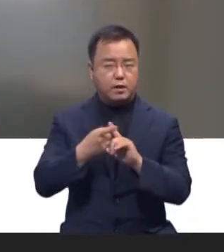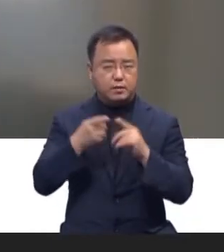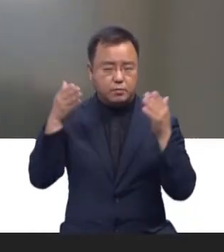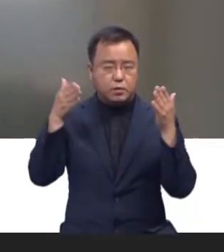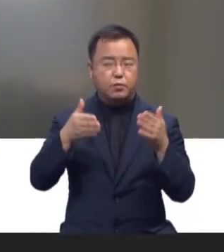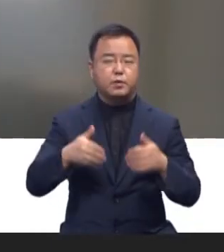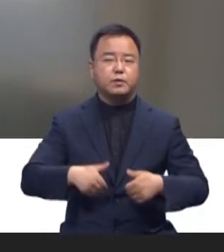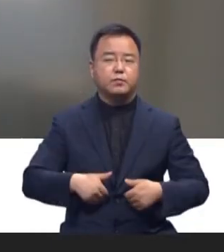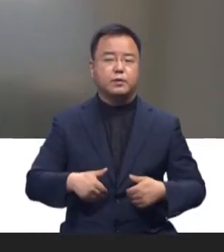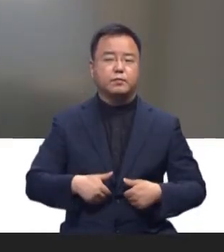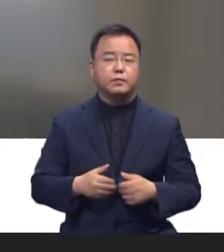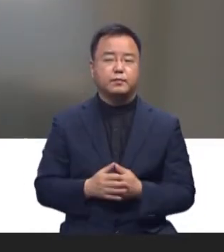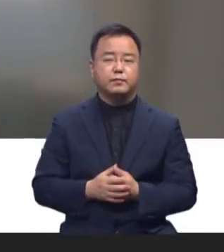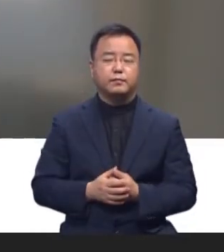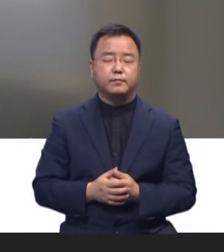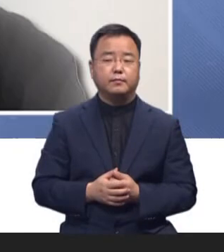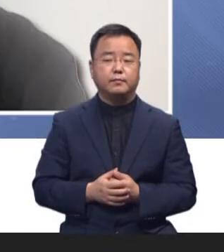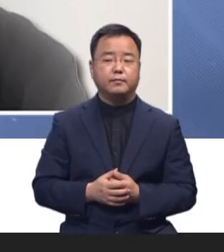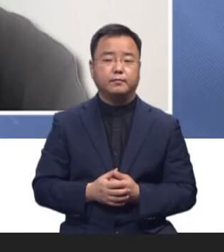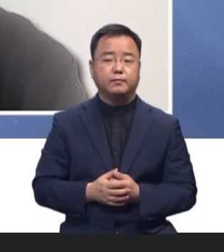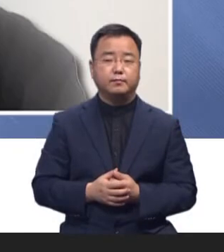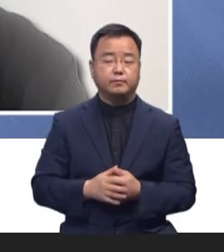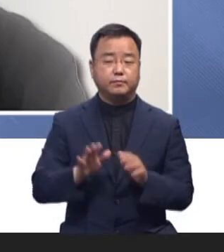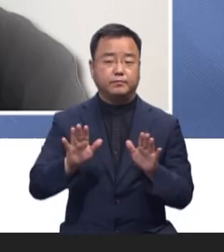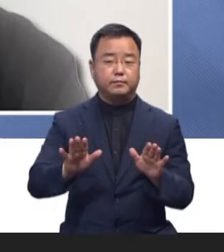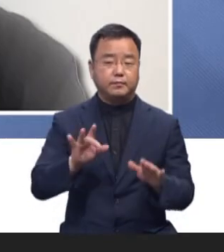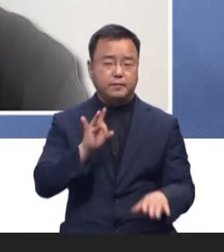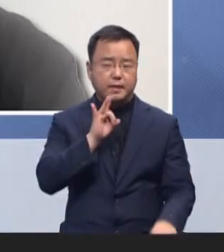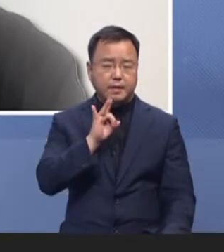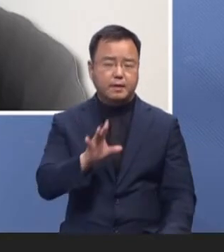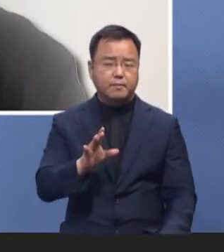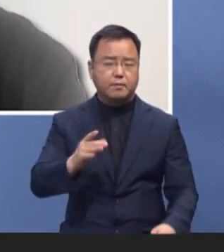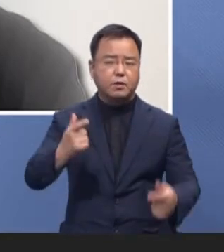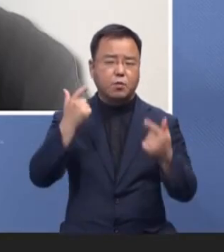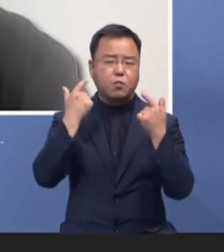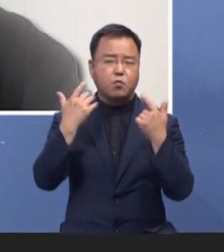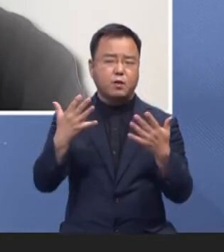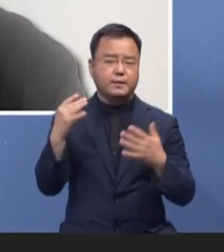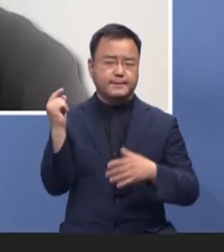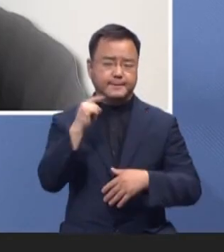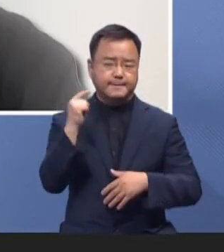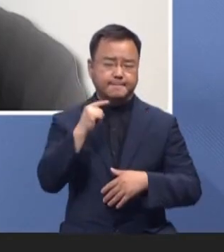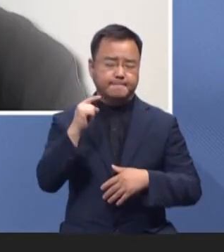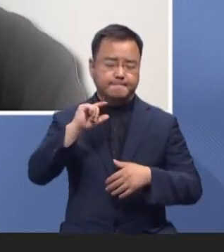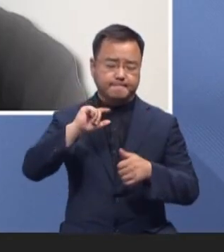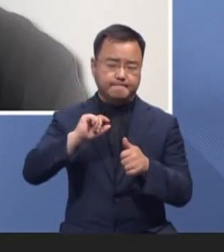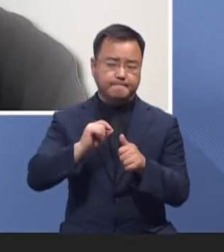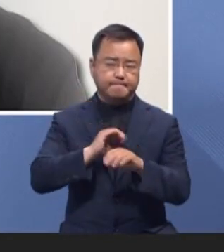가장 중요합니다. 네. 자, 이번만큼은 좀 확실한 엄단으로 이런 피해가